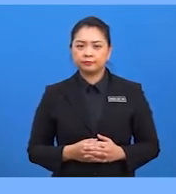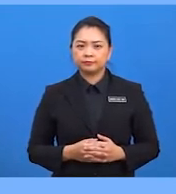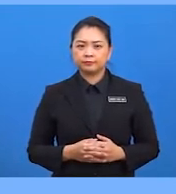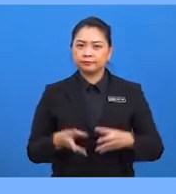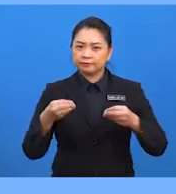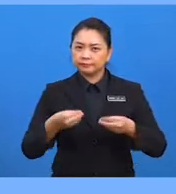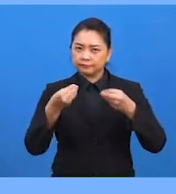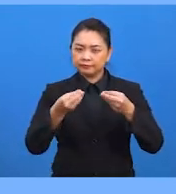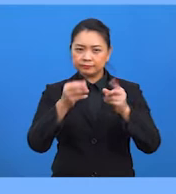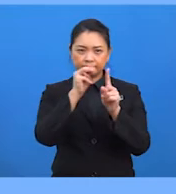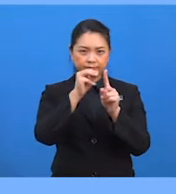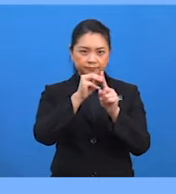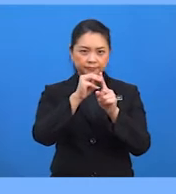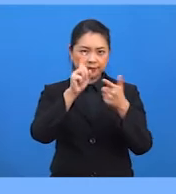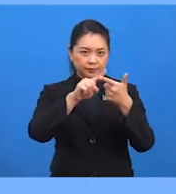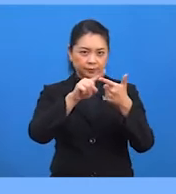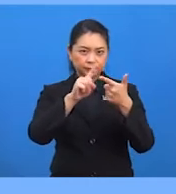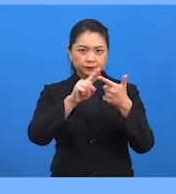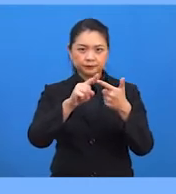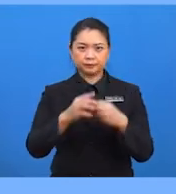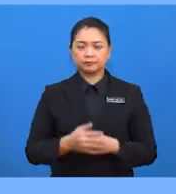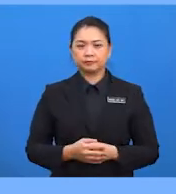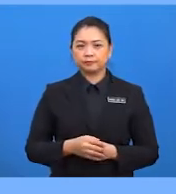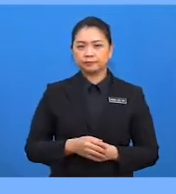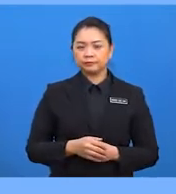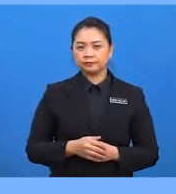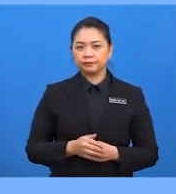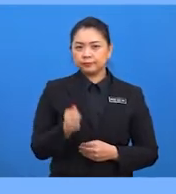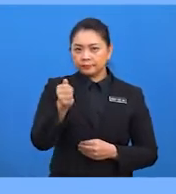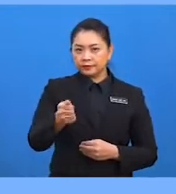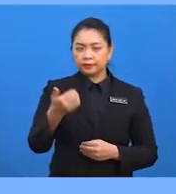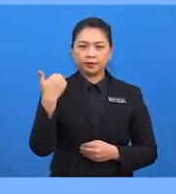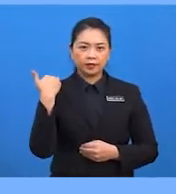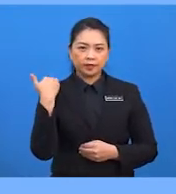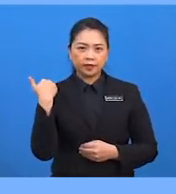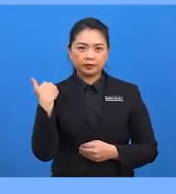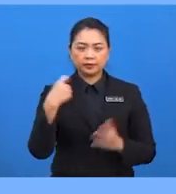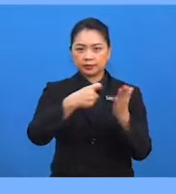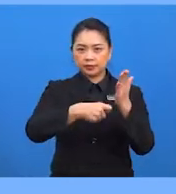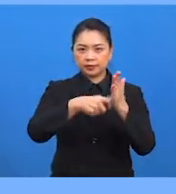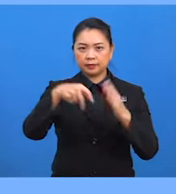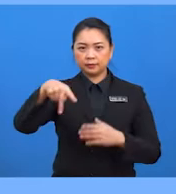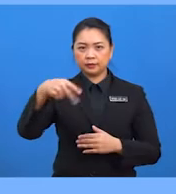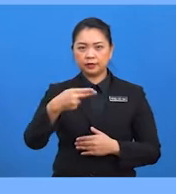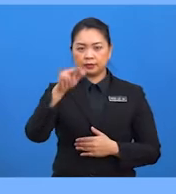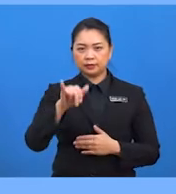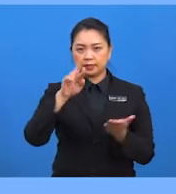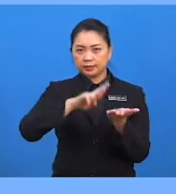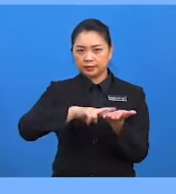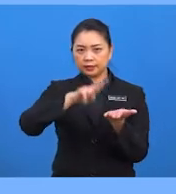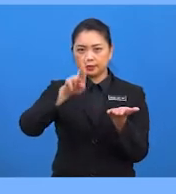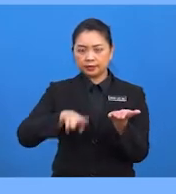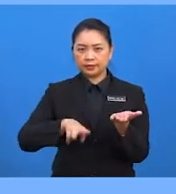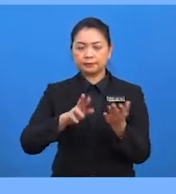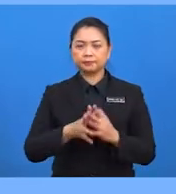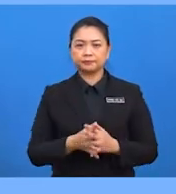Bagi isi yang kedua ialah ia mempunyai nilai pH yang rendah.